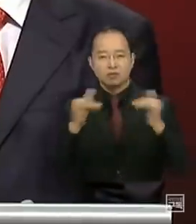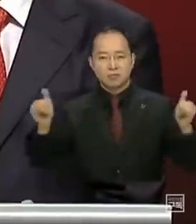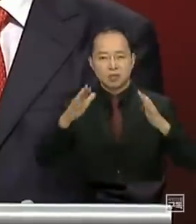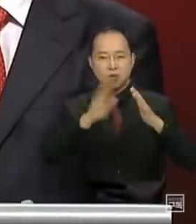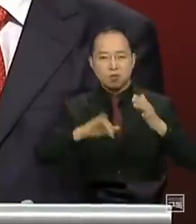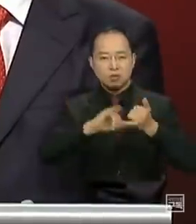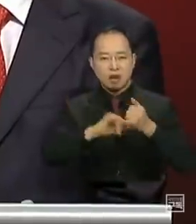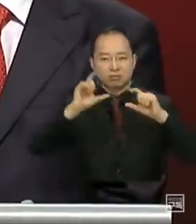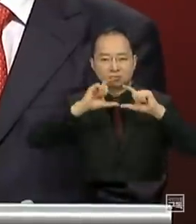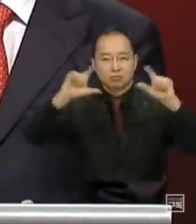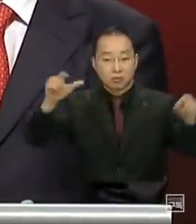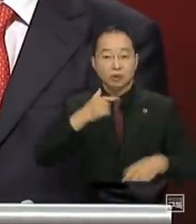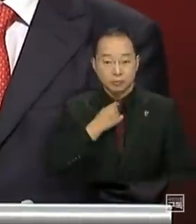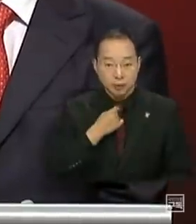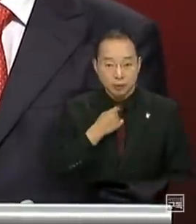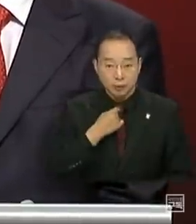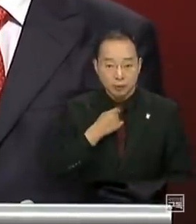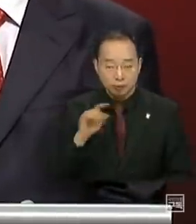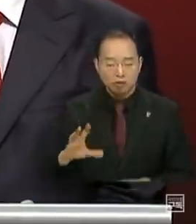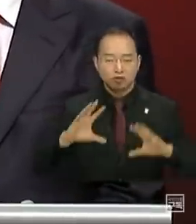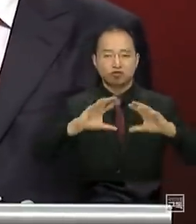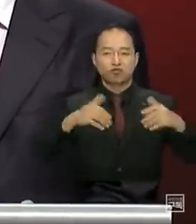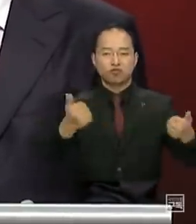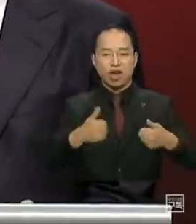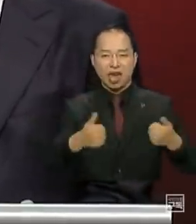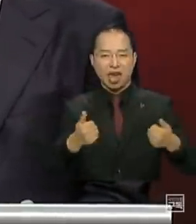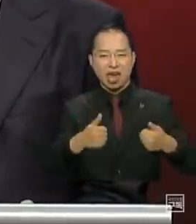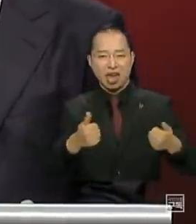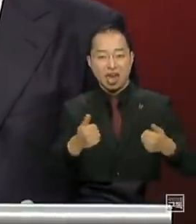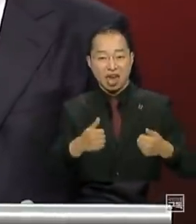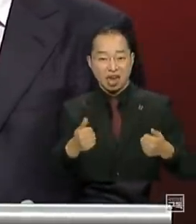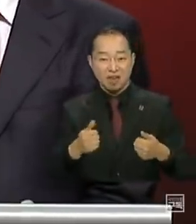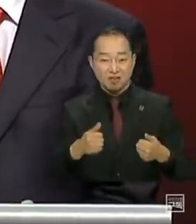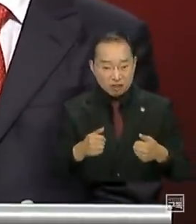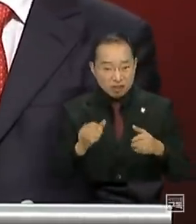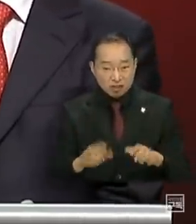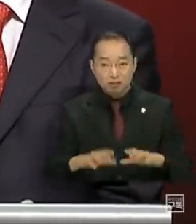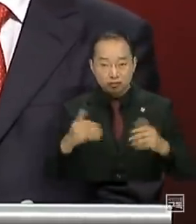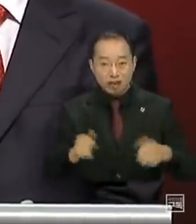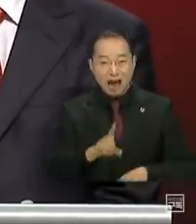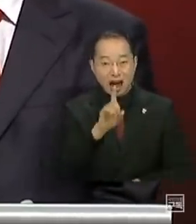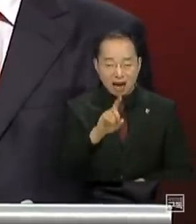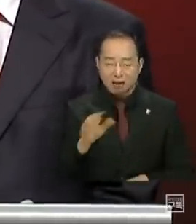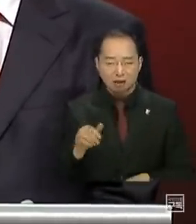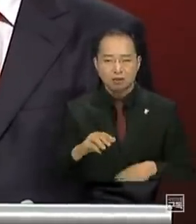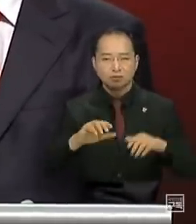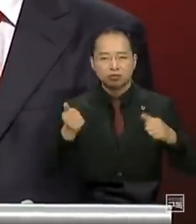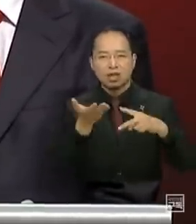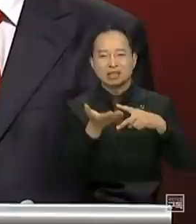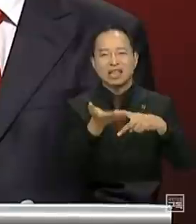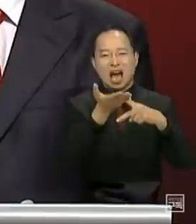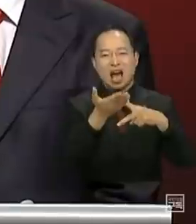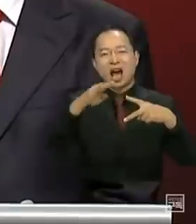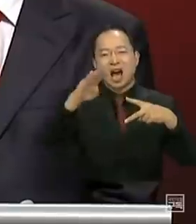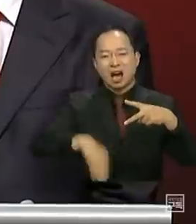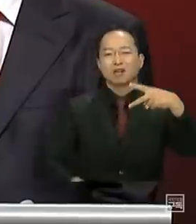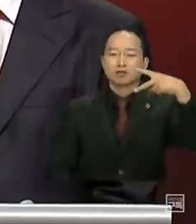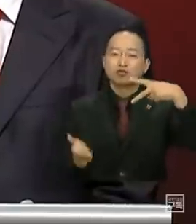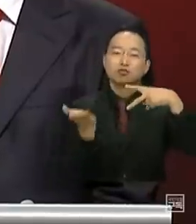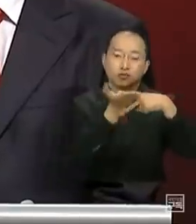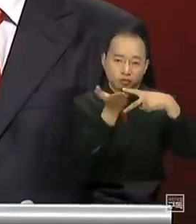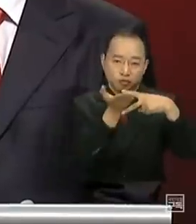해보려고 합니다. 국회를 상하 양원제로 바꾸고 지금 300명으로 돼 있는